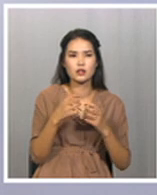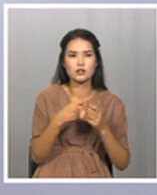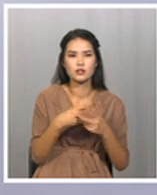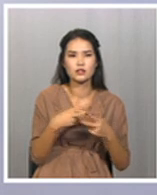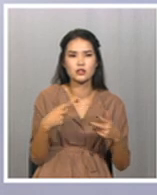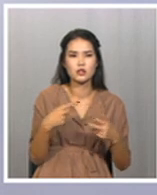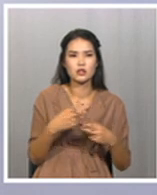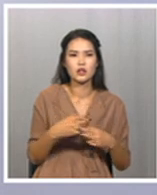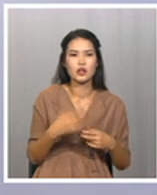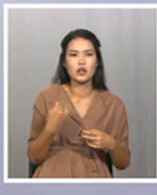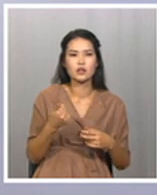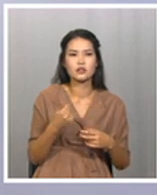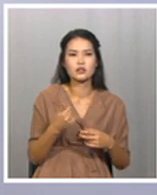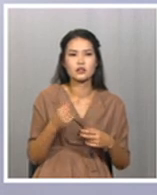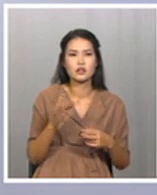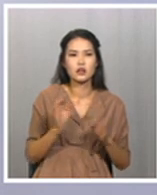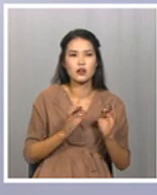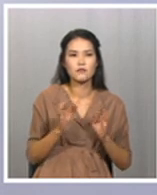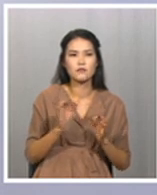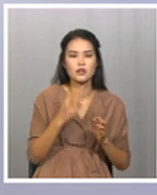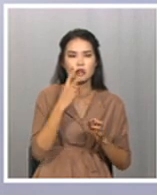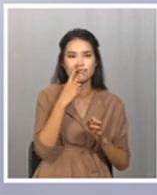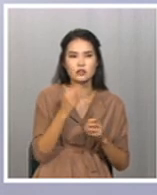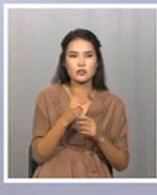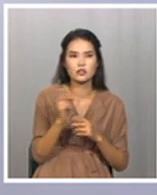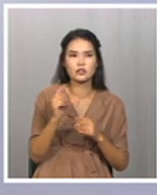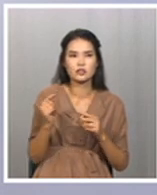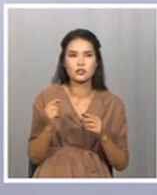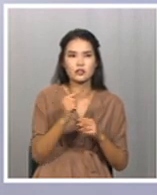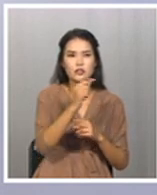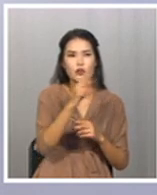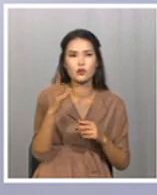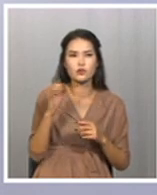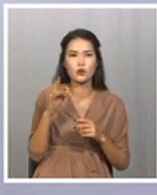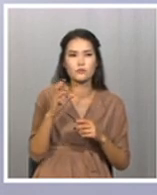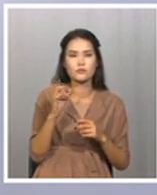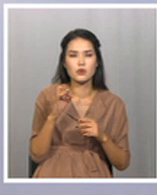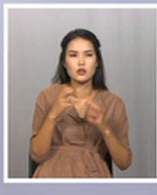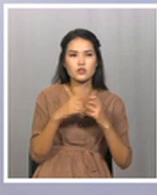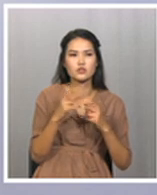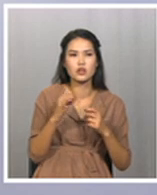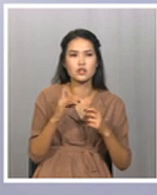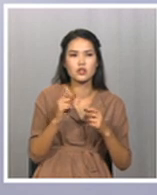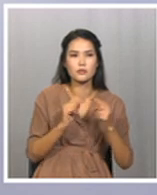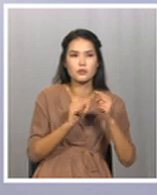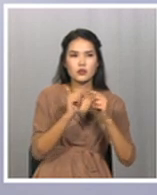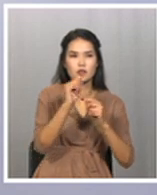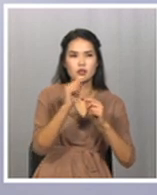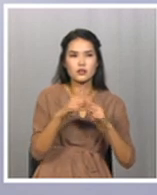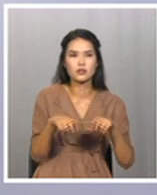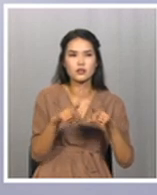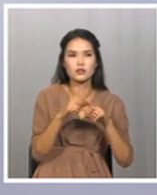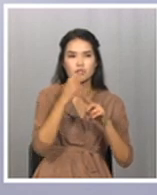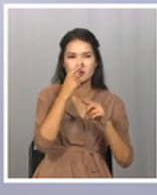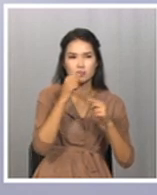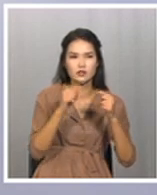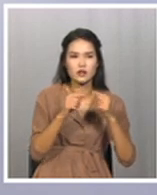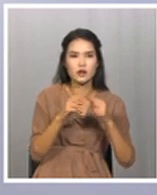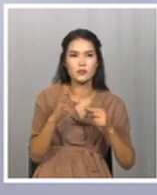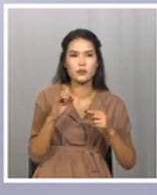Графигін жүргізетін болсақ, яғни нормалдың түзуі және жанаманың түзуі бір-бірімен перпендикуляр